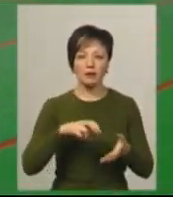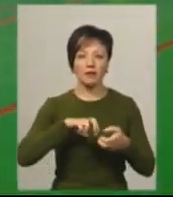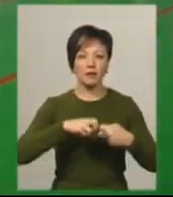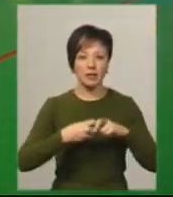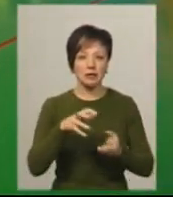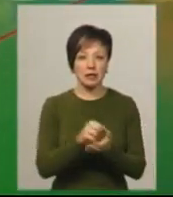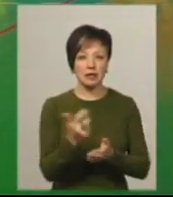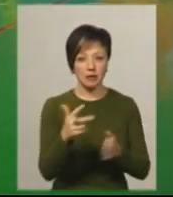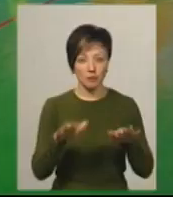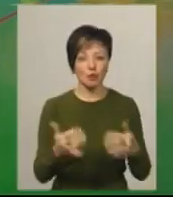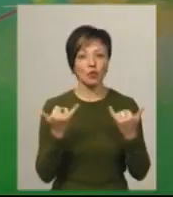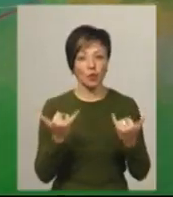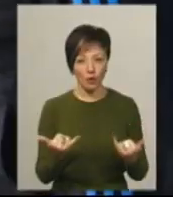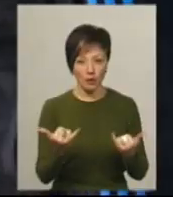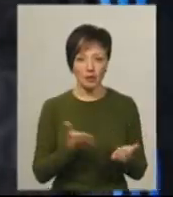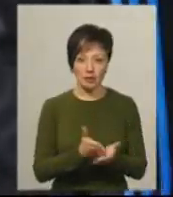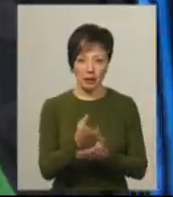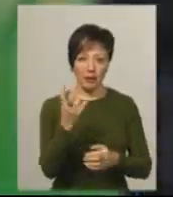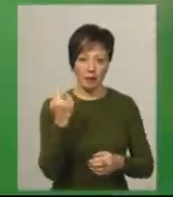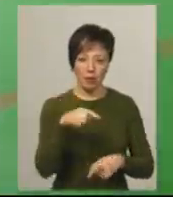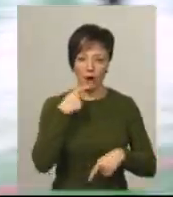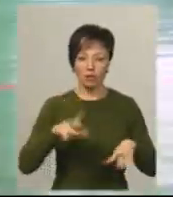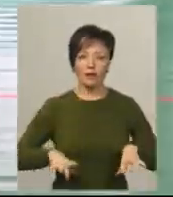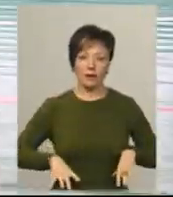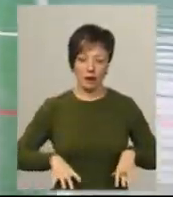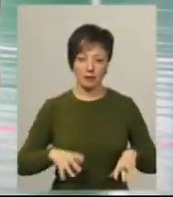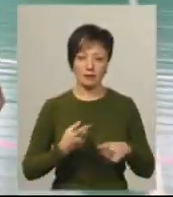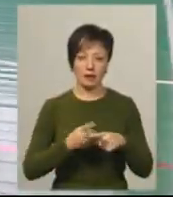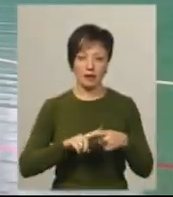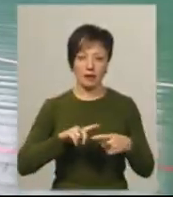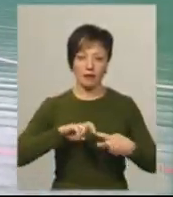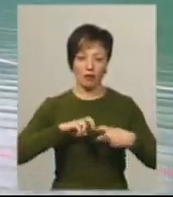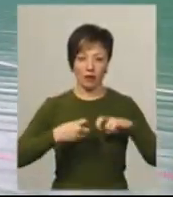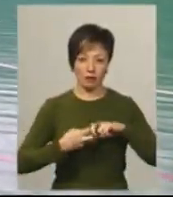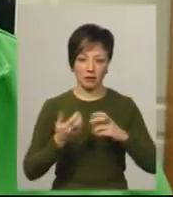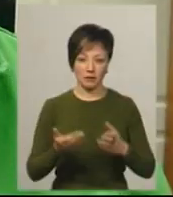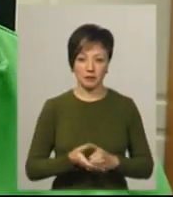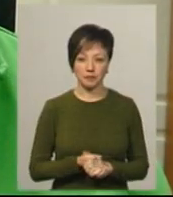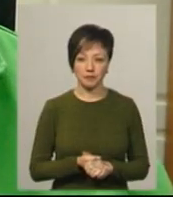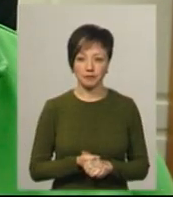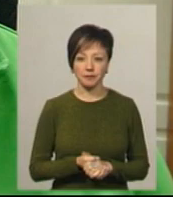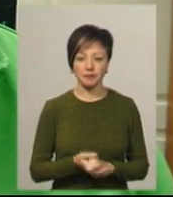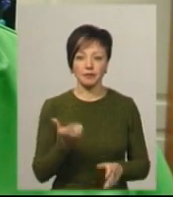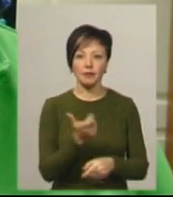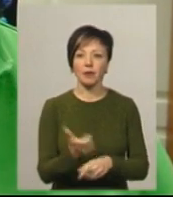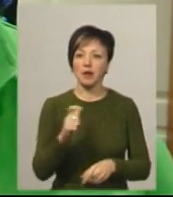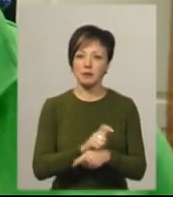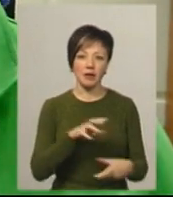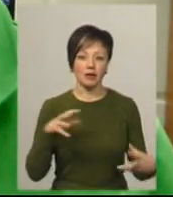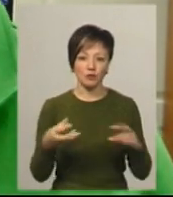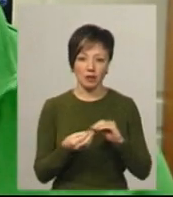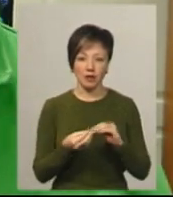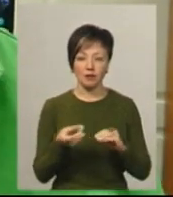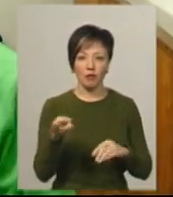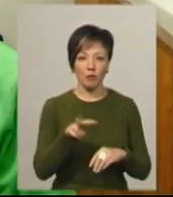третє місце. Сьогоднішня націлена на перемогу, каже тренер дитячо-юнацької спортивної школи номер 3 Іван Олійник. Максимальні результати в